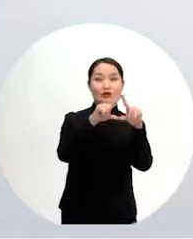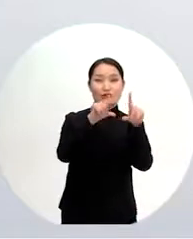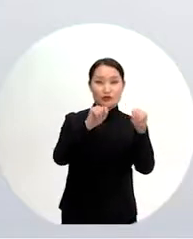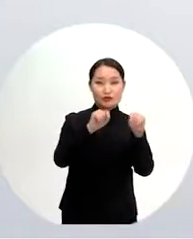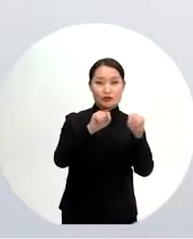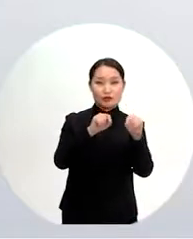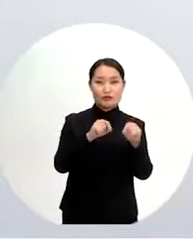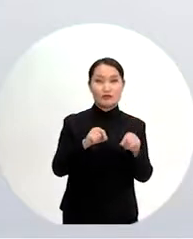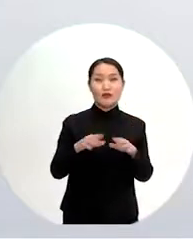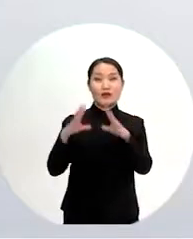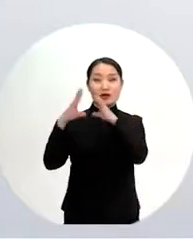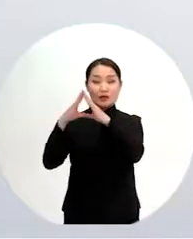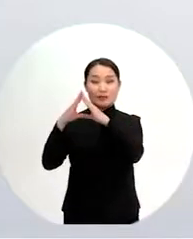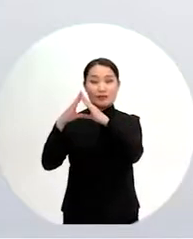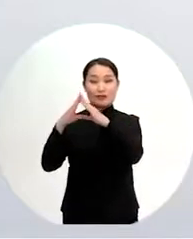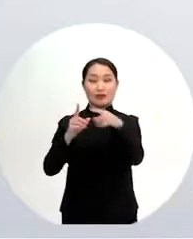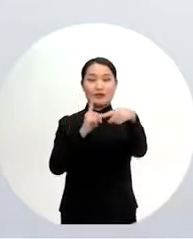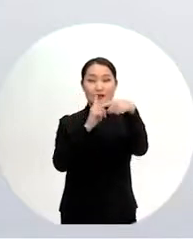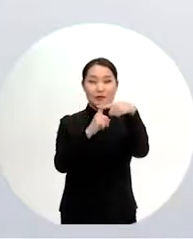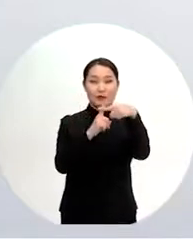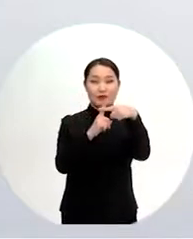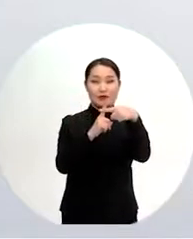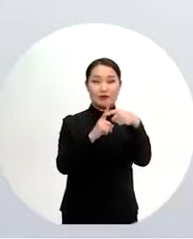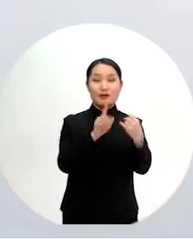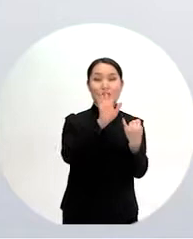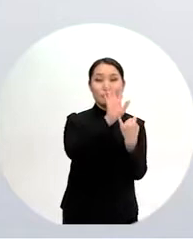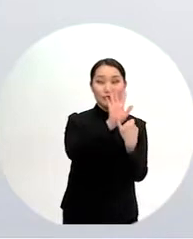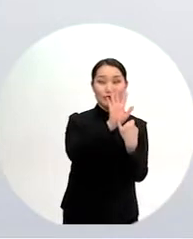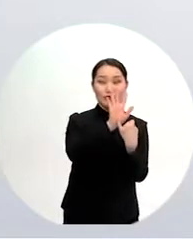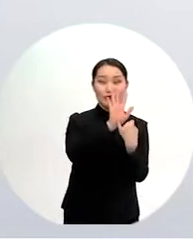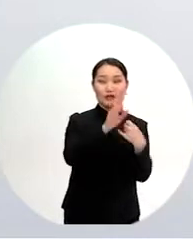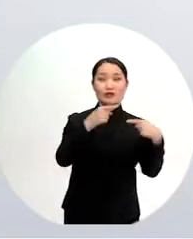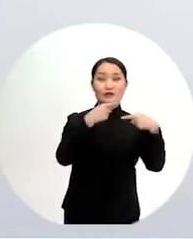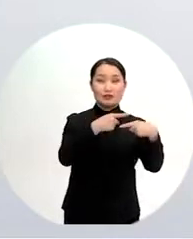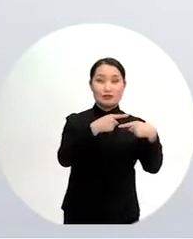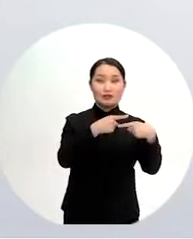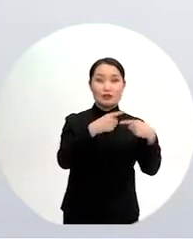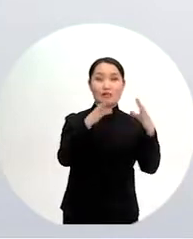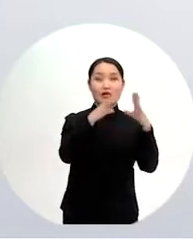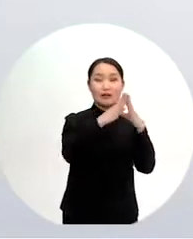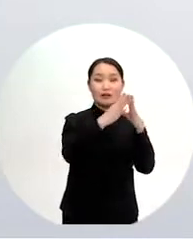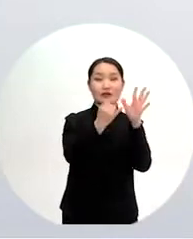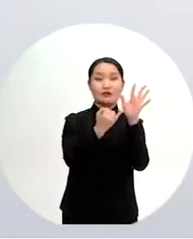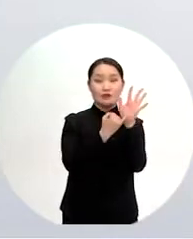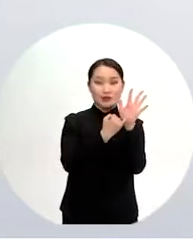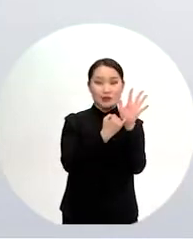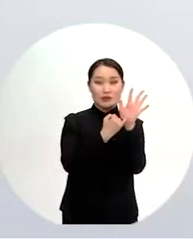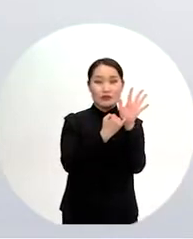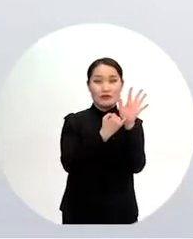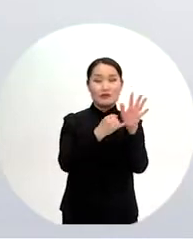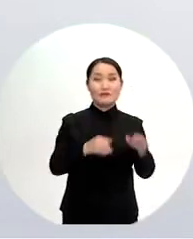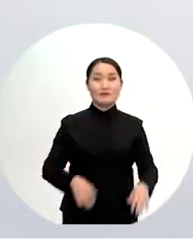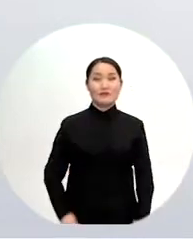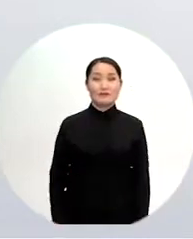6 дөрвөлжин. 10 дээр нэмэх нь 6. Тэнцүү 16